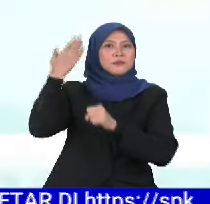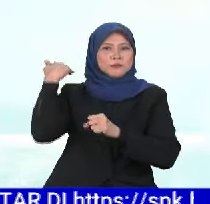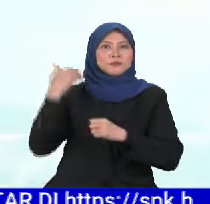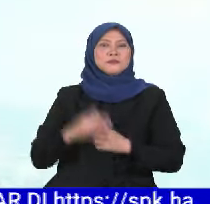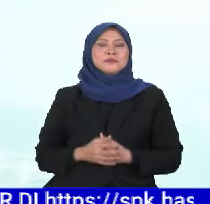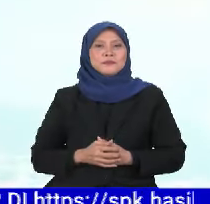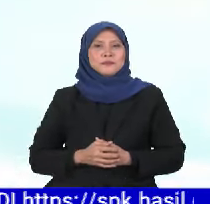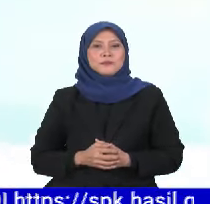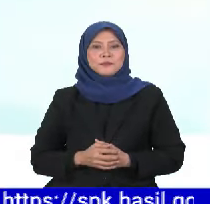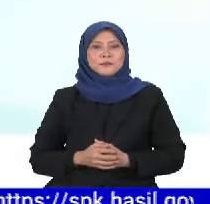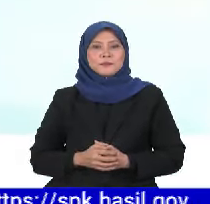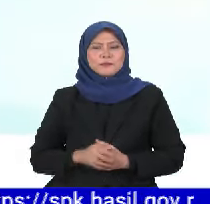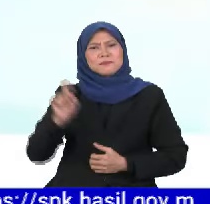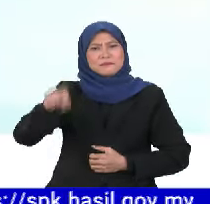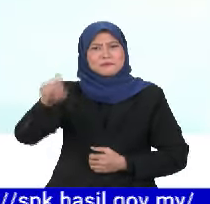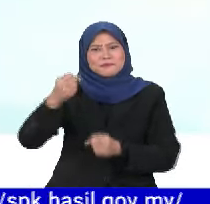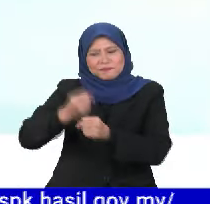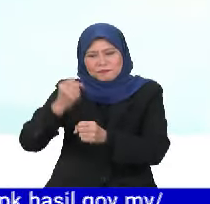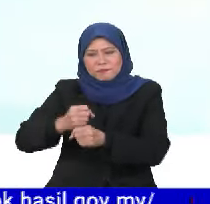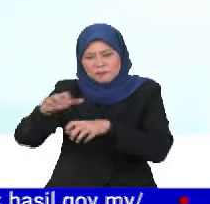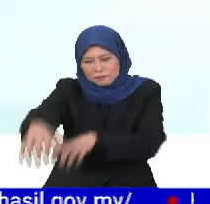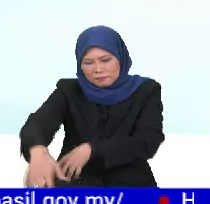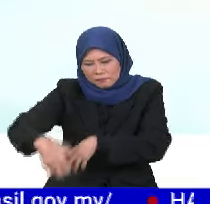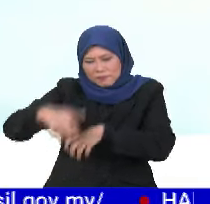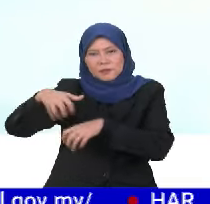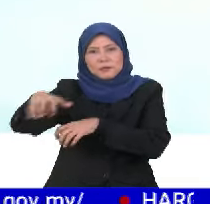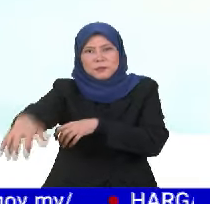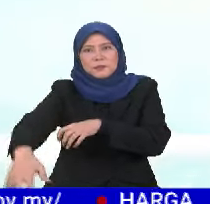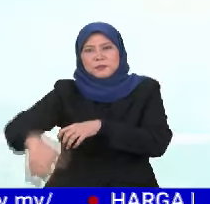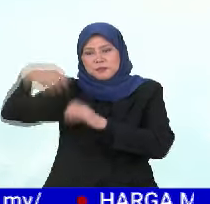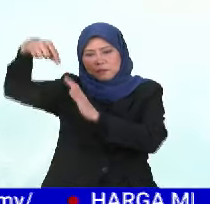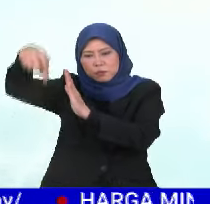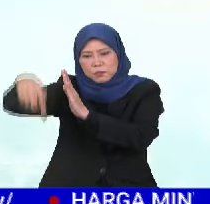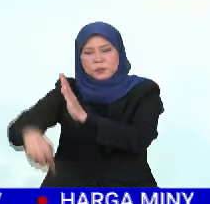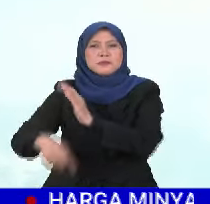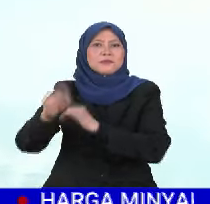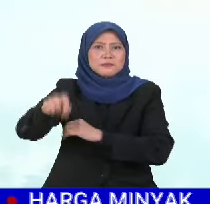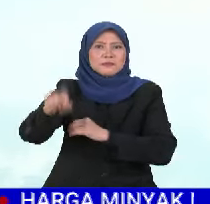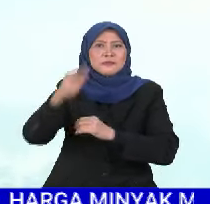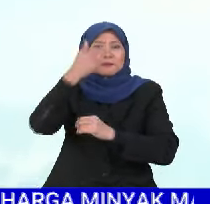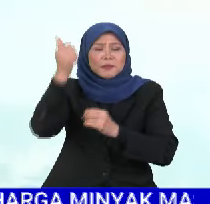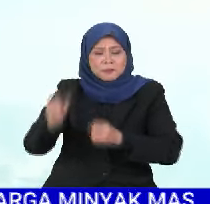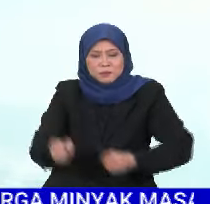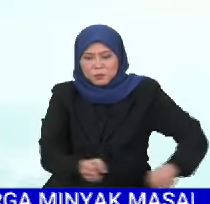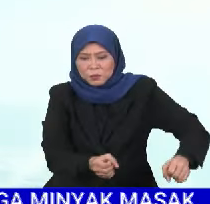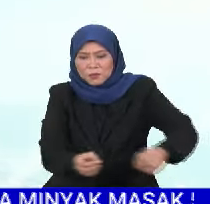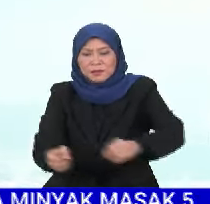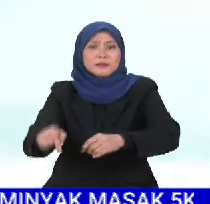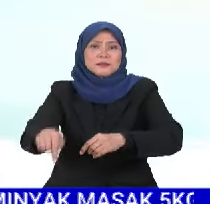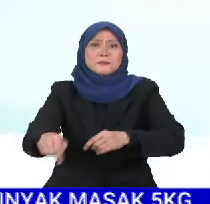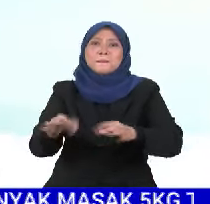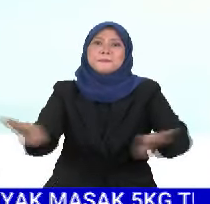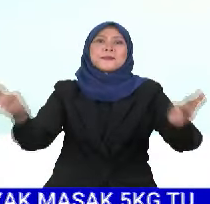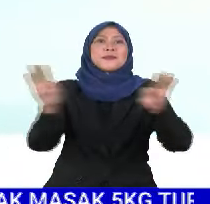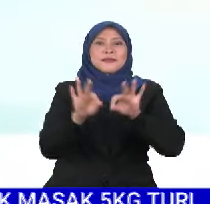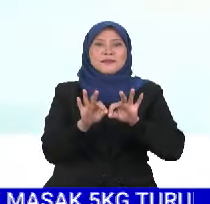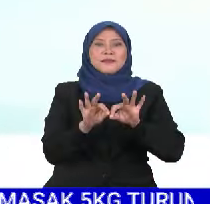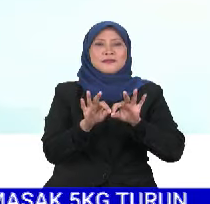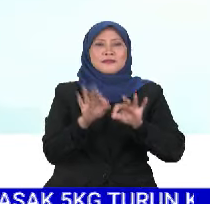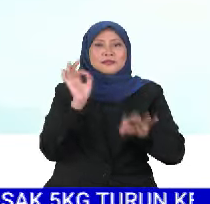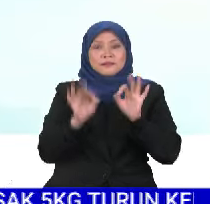menjalankan kerja-kerja mendalamkan sungai sebab sungai ini adalah memainkan satu faktor yang paling penting